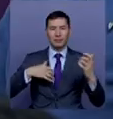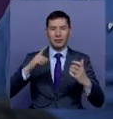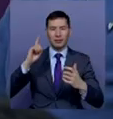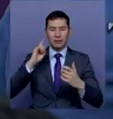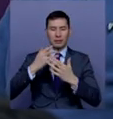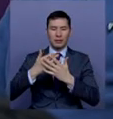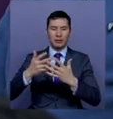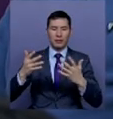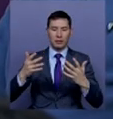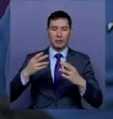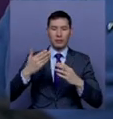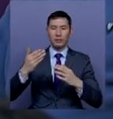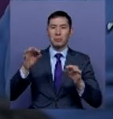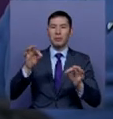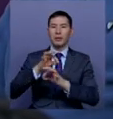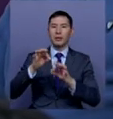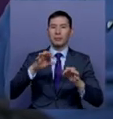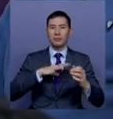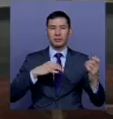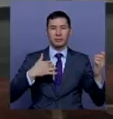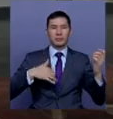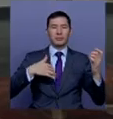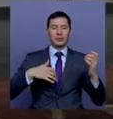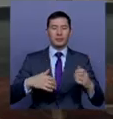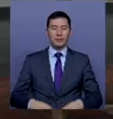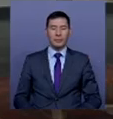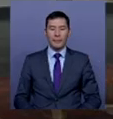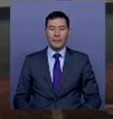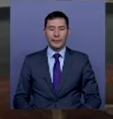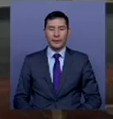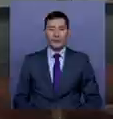белгілі бір шығармасын орындап, дыбыстарын қайта жазып шыққан.